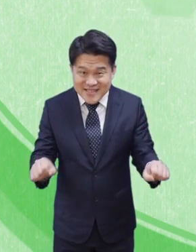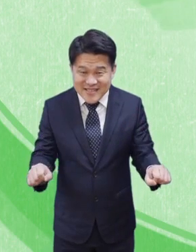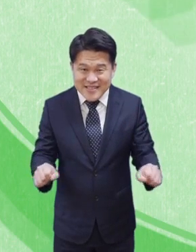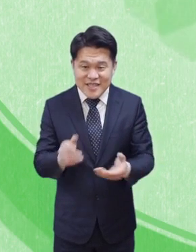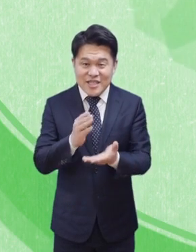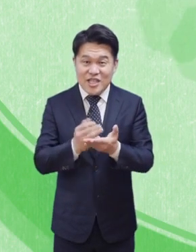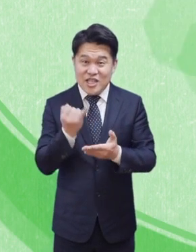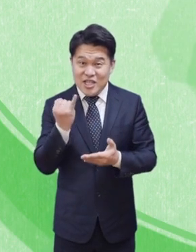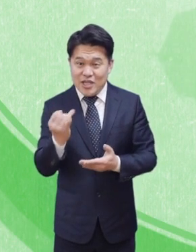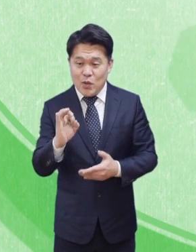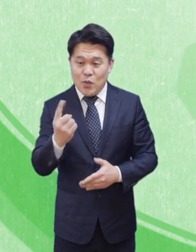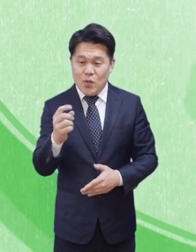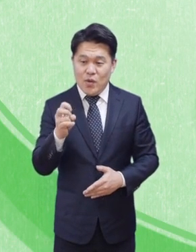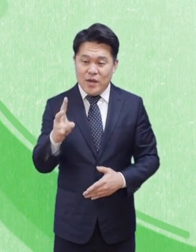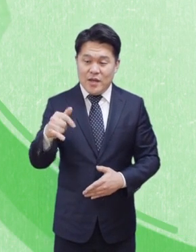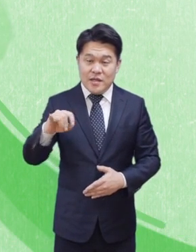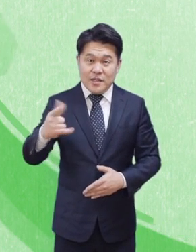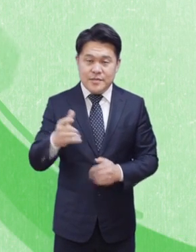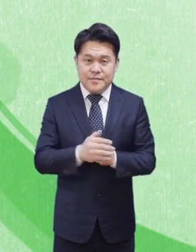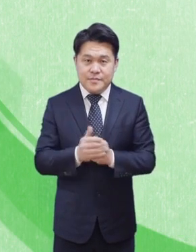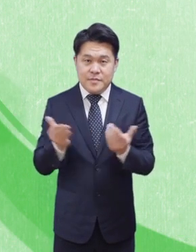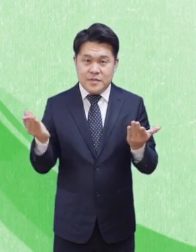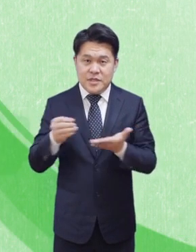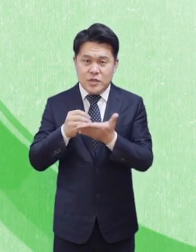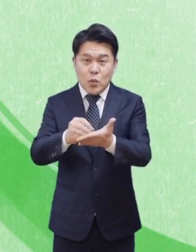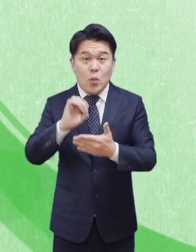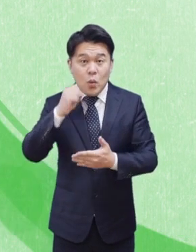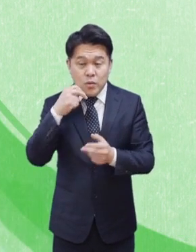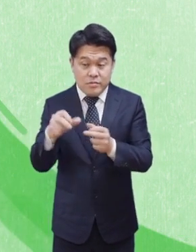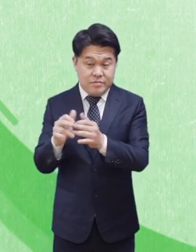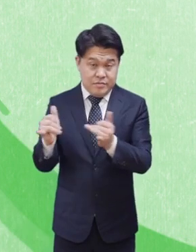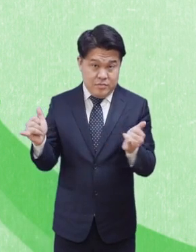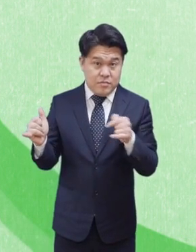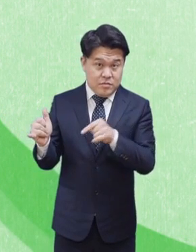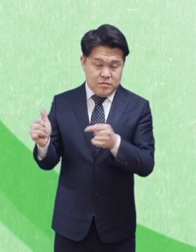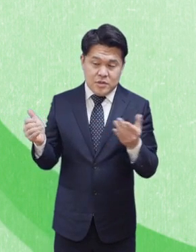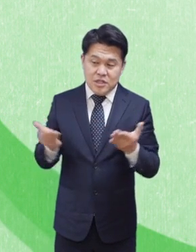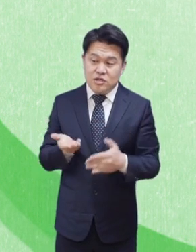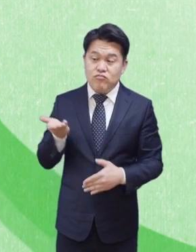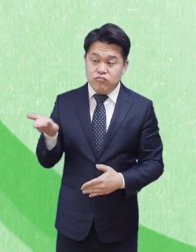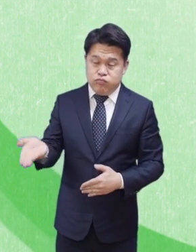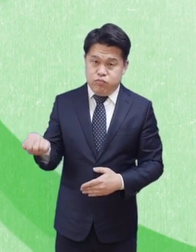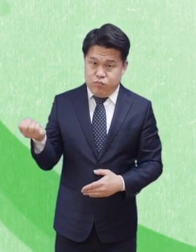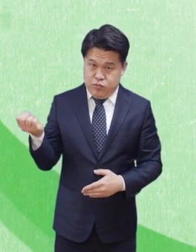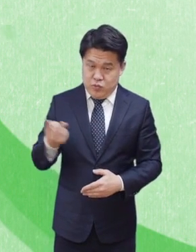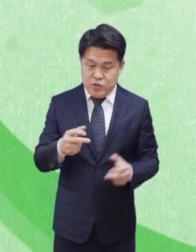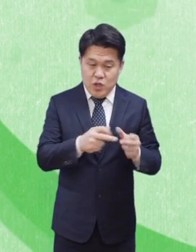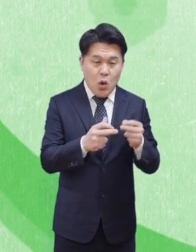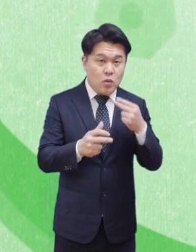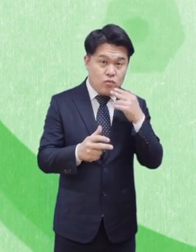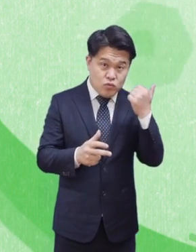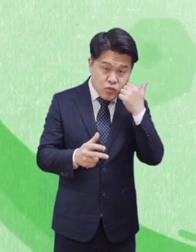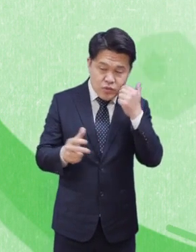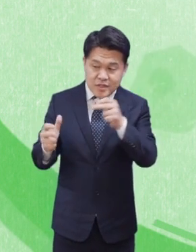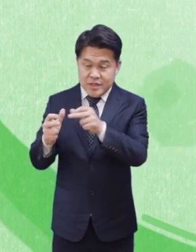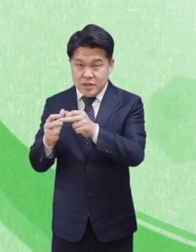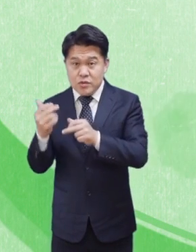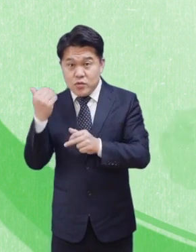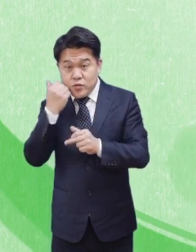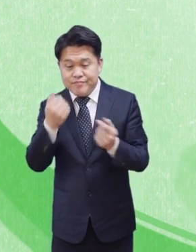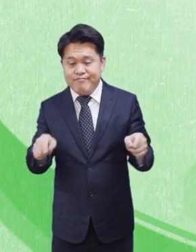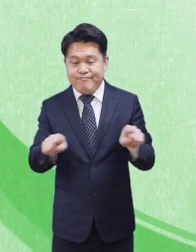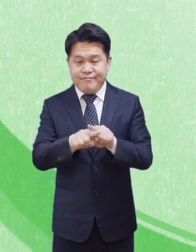안녕하세요. 아나운서 오혜진입니다. 일자리를 구하기 어려운 장애인들에게 일자리를 만들어주고